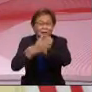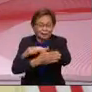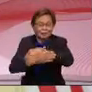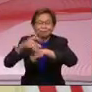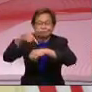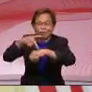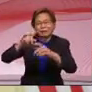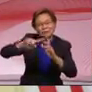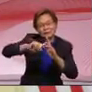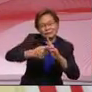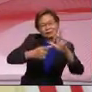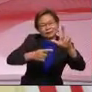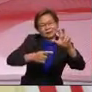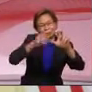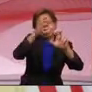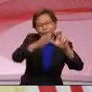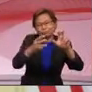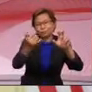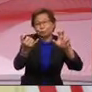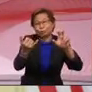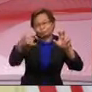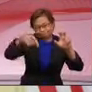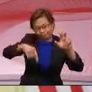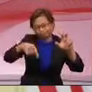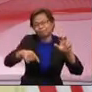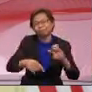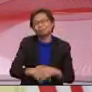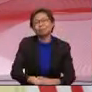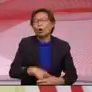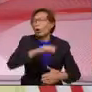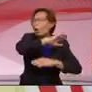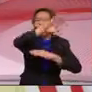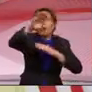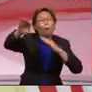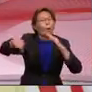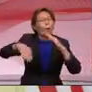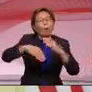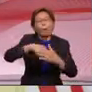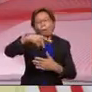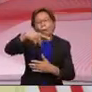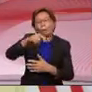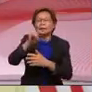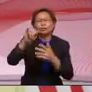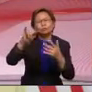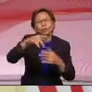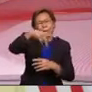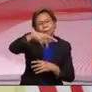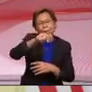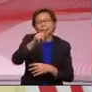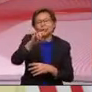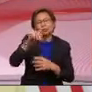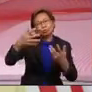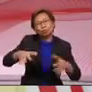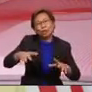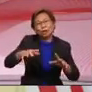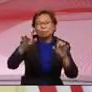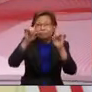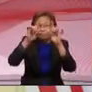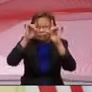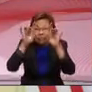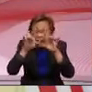mulai 30 hari bulan Jun ini. Kesemua parti telah pun menjalani saringan